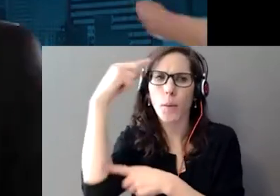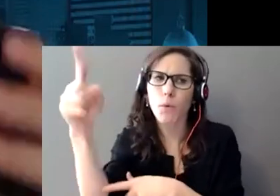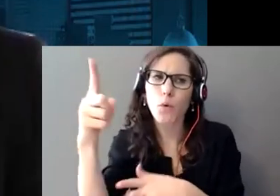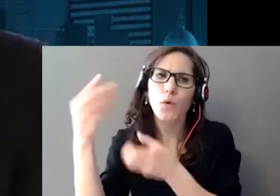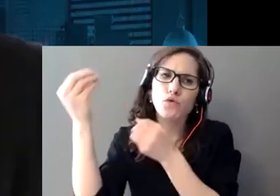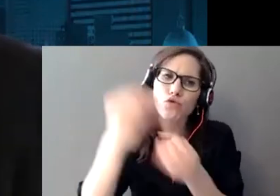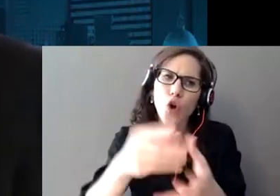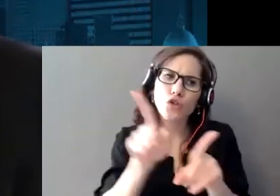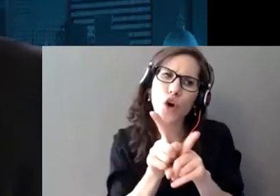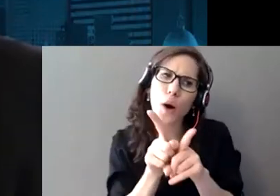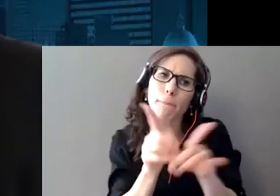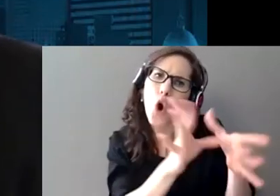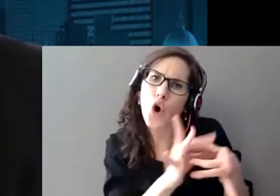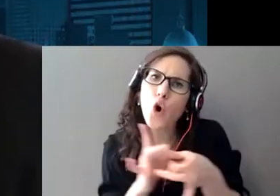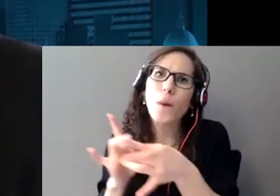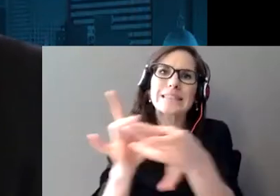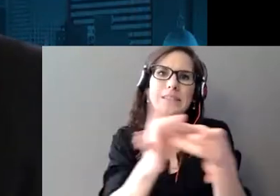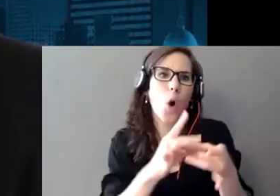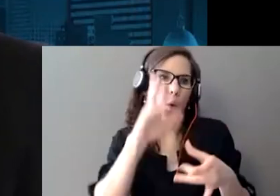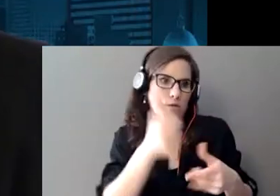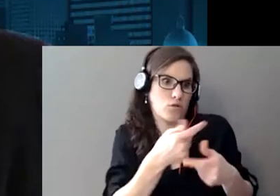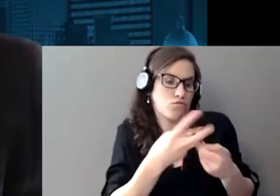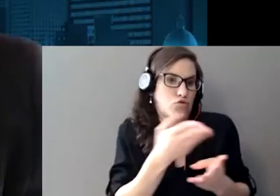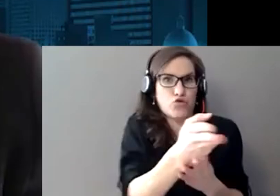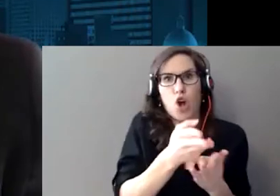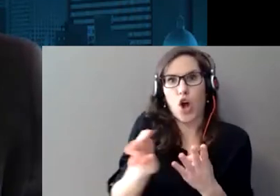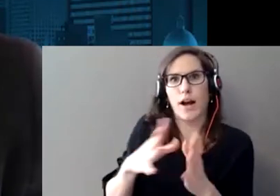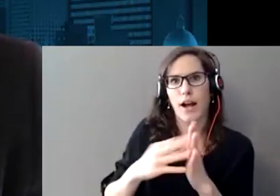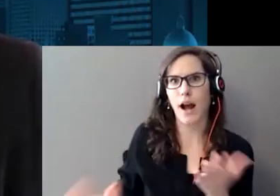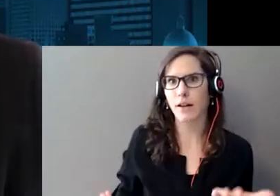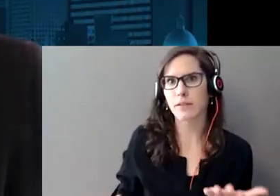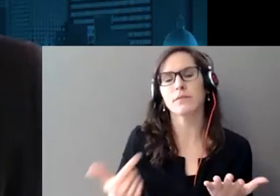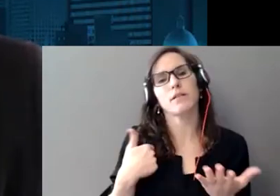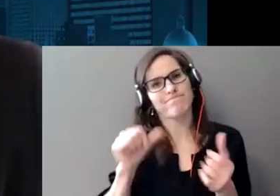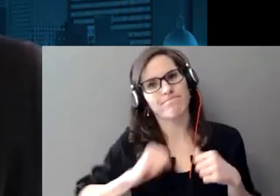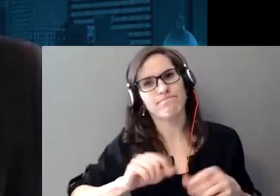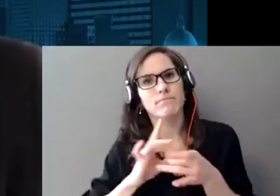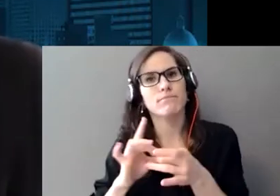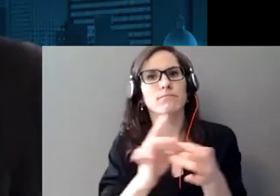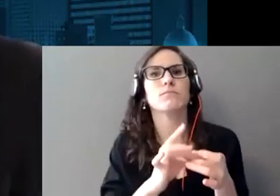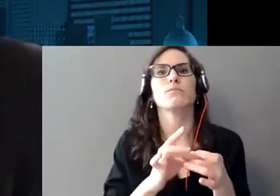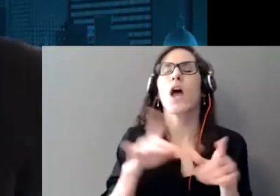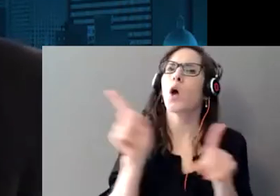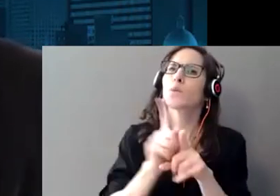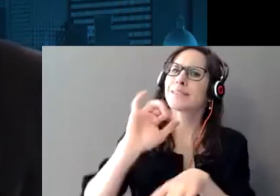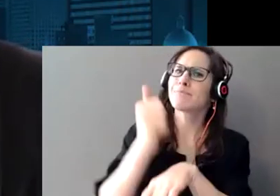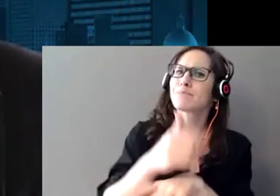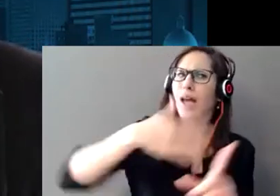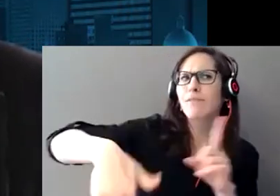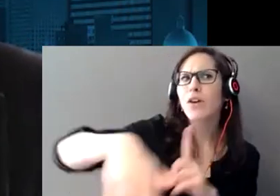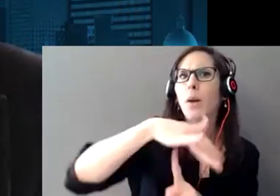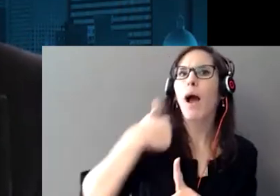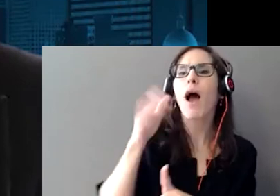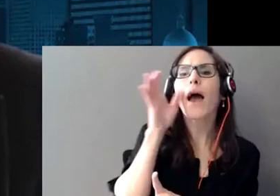multiplicité de cadres et puis aussi la création d'un environnement qui est à l'écoute des initiatives terrain puisque c'est important